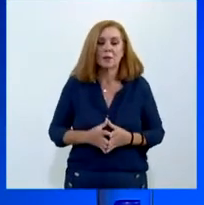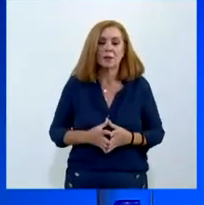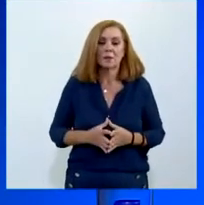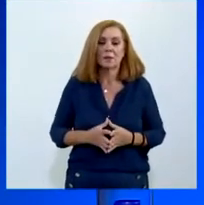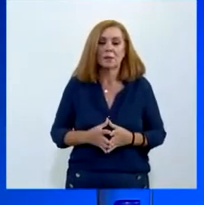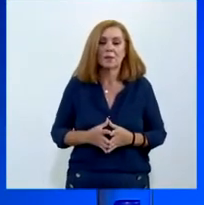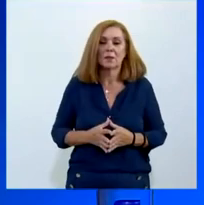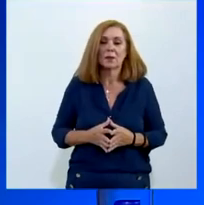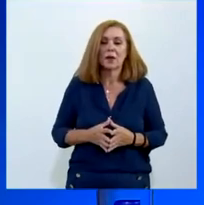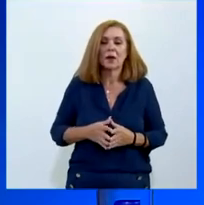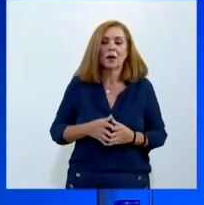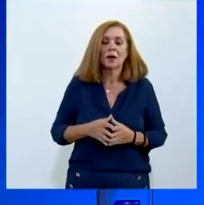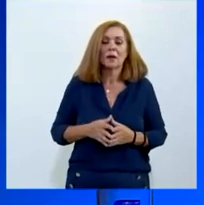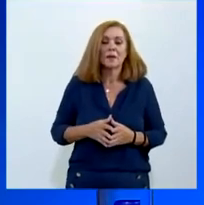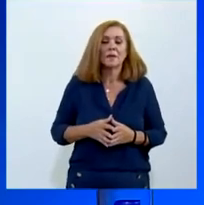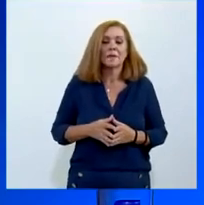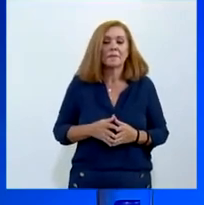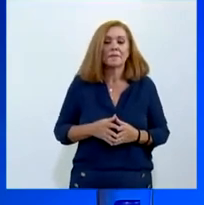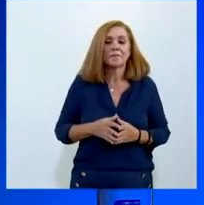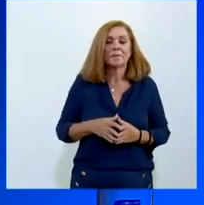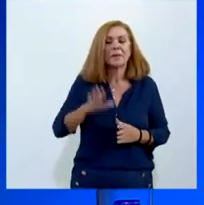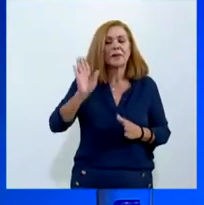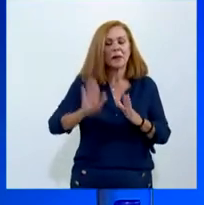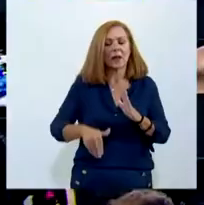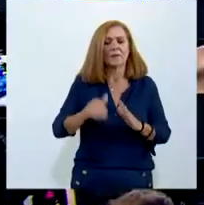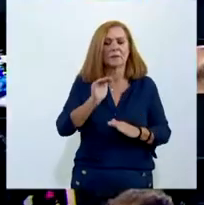το newsbiz.gr.